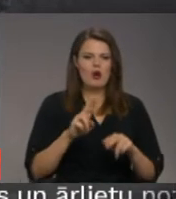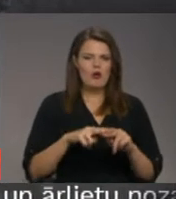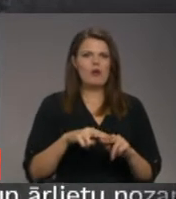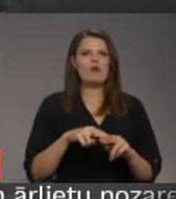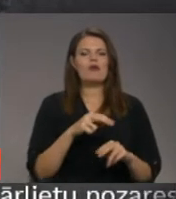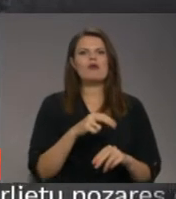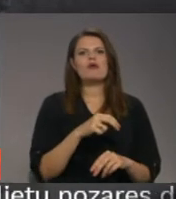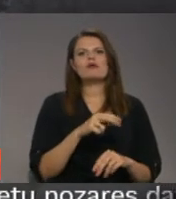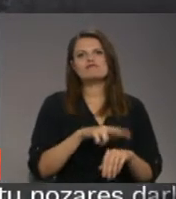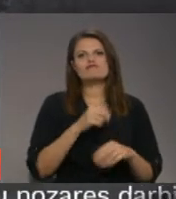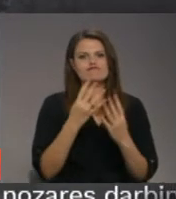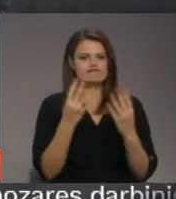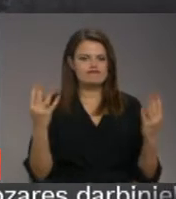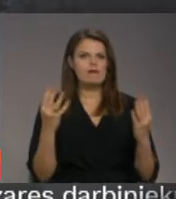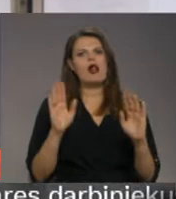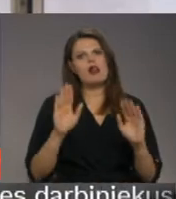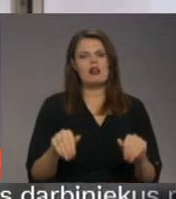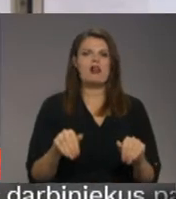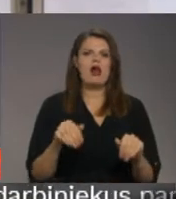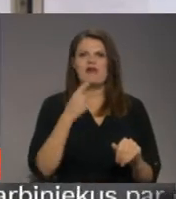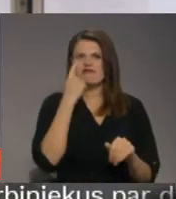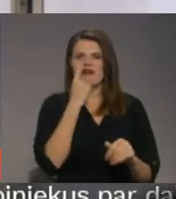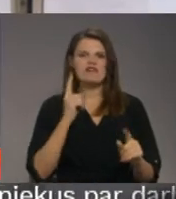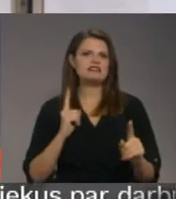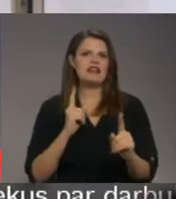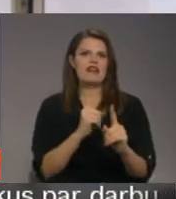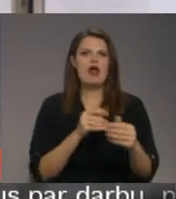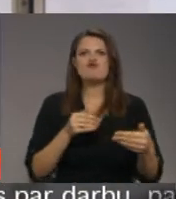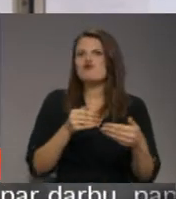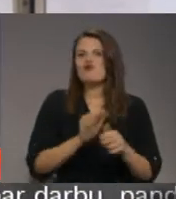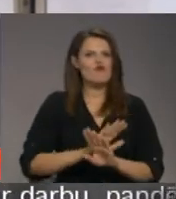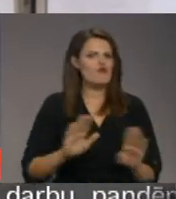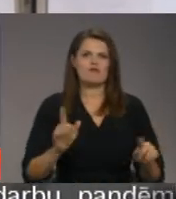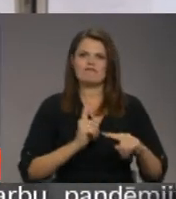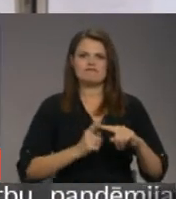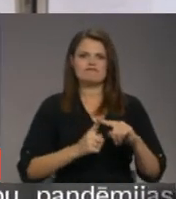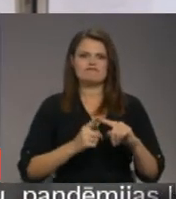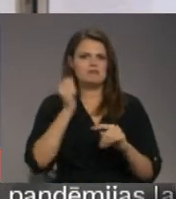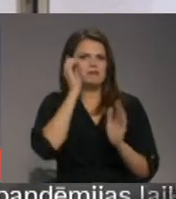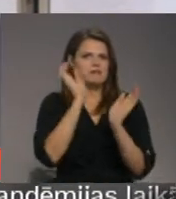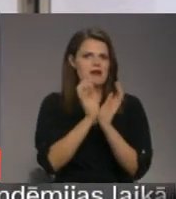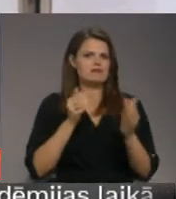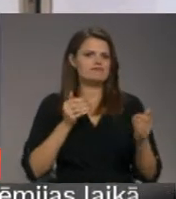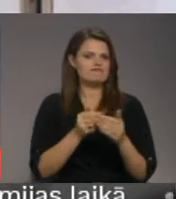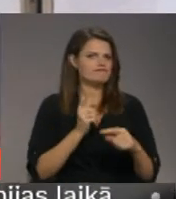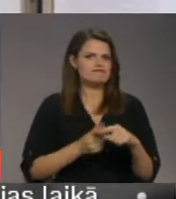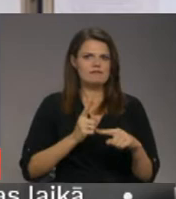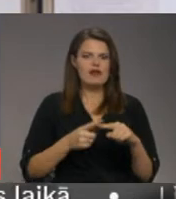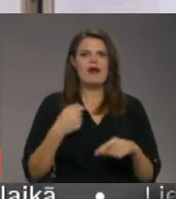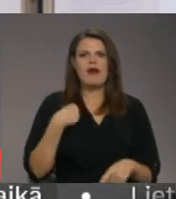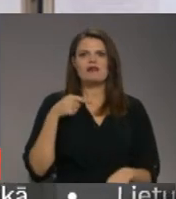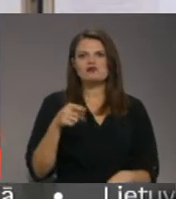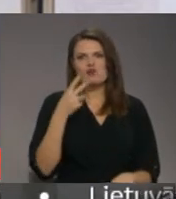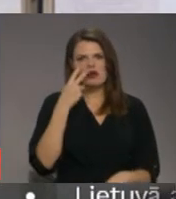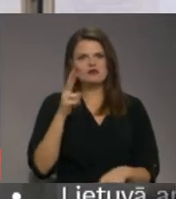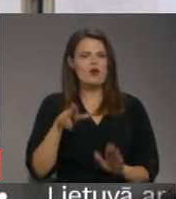protams, ir tāpēc, lai neviens netuvotos piemineklim. Bet es šo akciju redzēju no otras puses